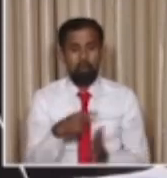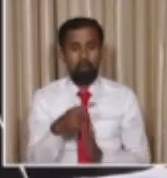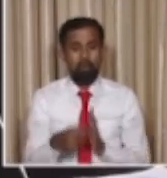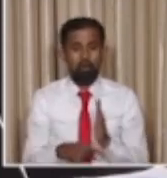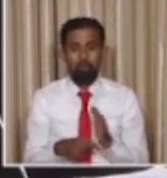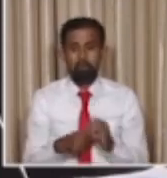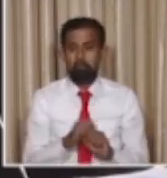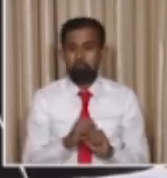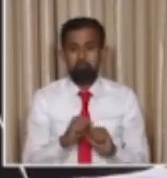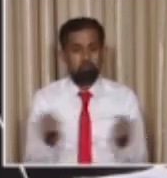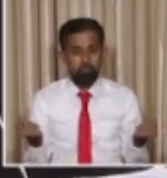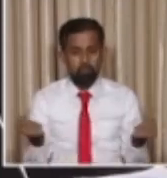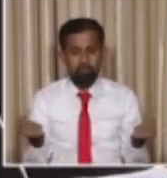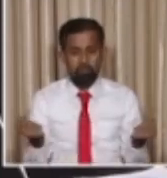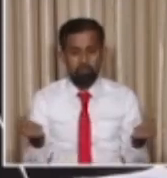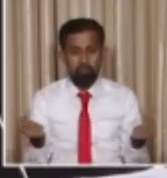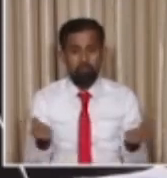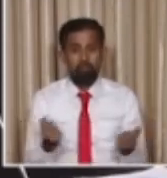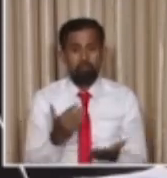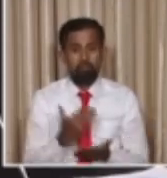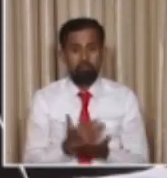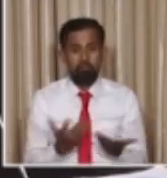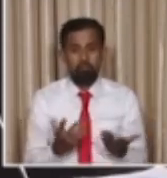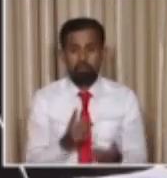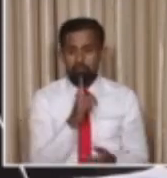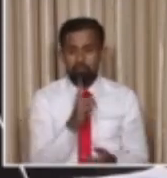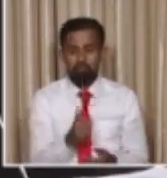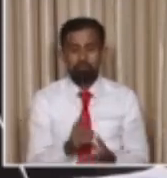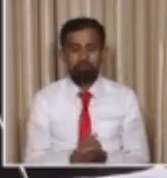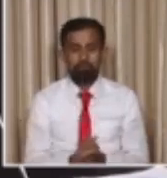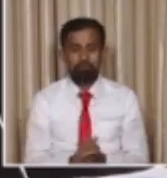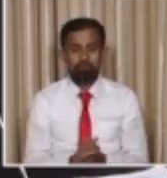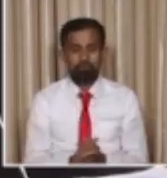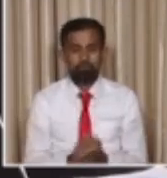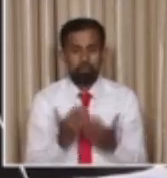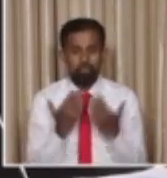කාන්තාරයක් වීම වැළැක්විය නොහැකි කියන එක ප්‍රකාශ කරන්න ඕන. බොහොම ස්තුතියි ගරු